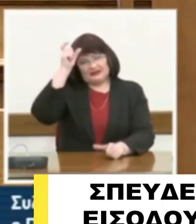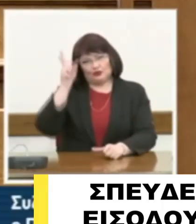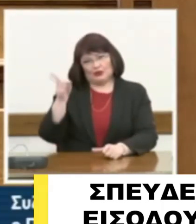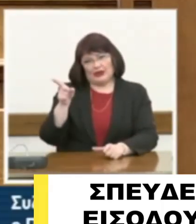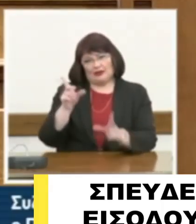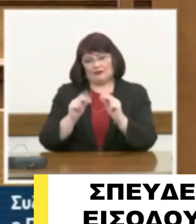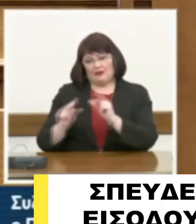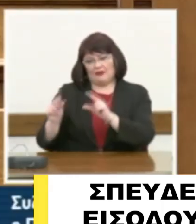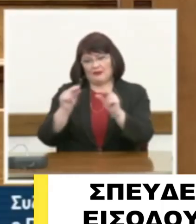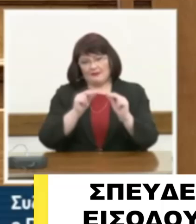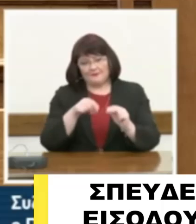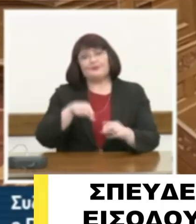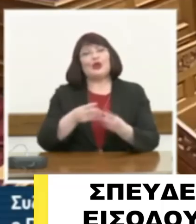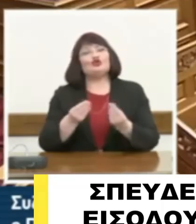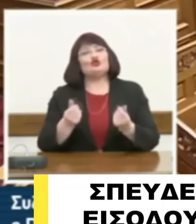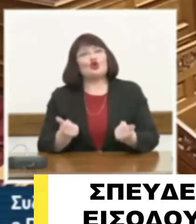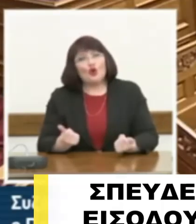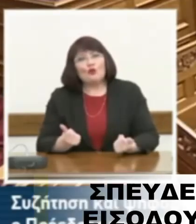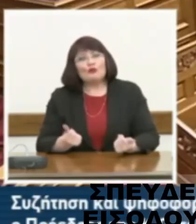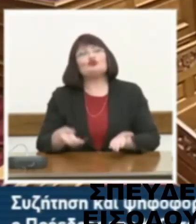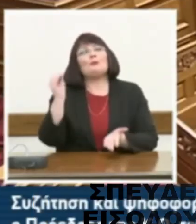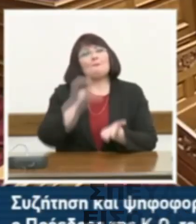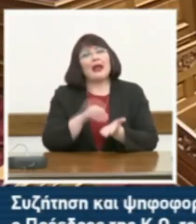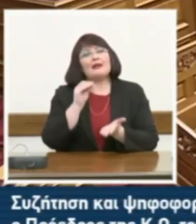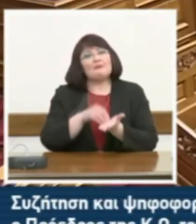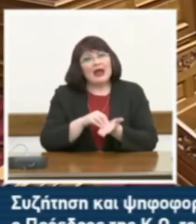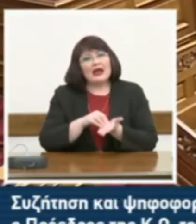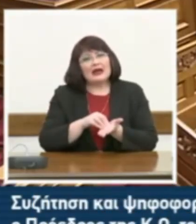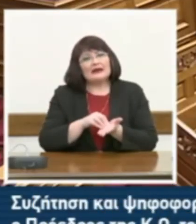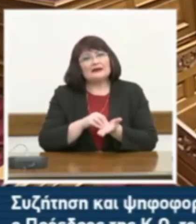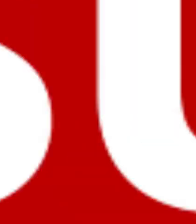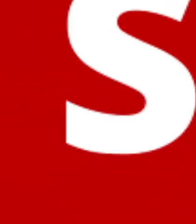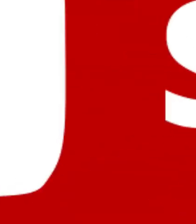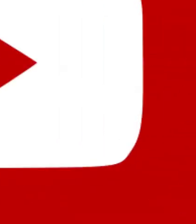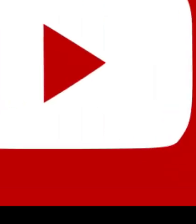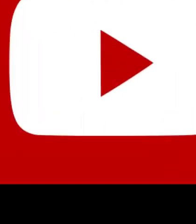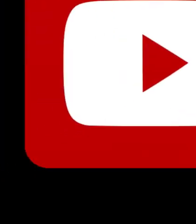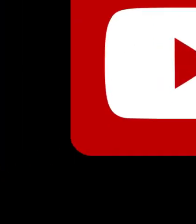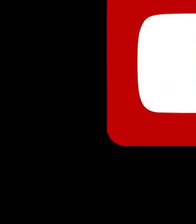στις ευρωεκλογές και από εκεί και πέρα να περάσει και στις εθνικές εκλογές.